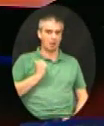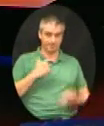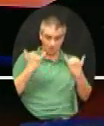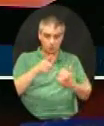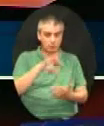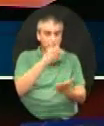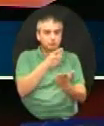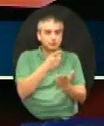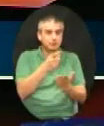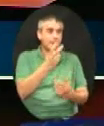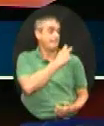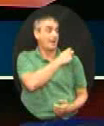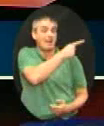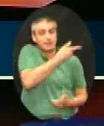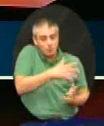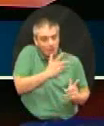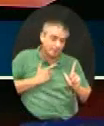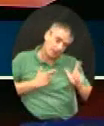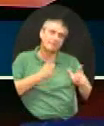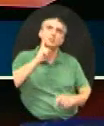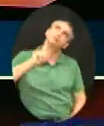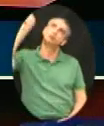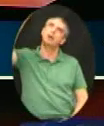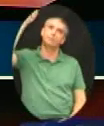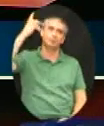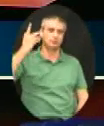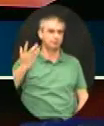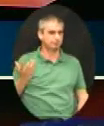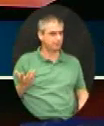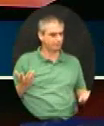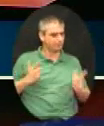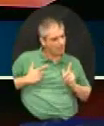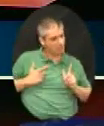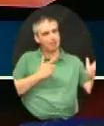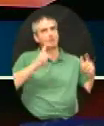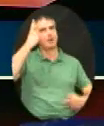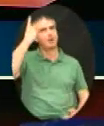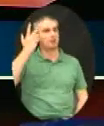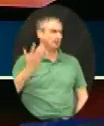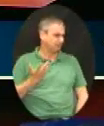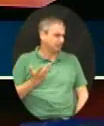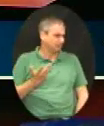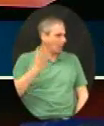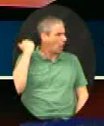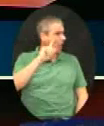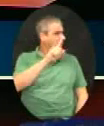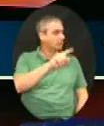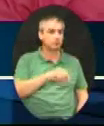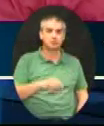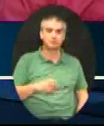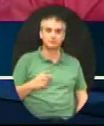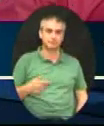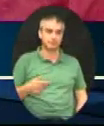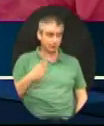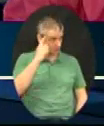היום אתה מוצא את המגדים יוצאים לקרבות בשם הקדוש ברוך הוא ללחום את מלחמת האל. הדברים האלה לא היו. אני יצאתי לקרב. וזה